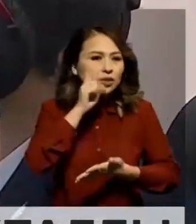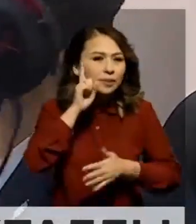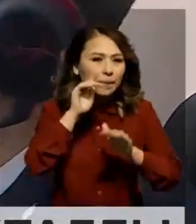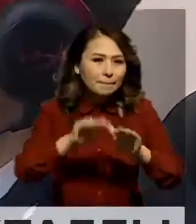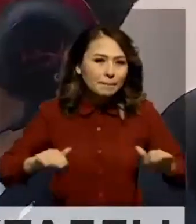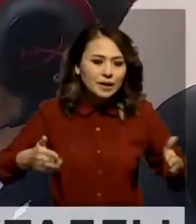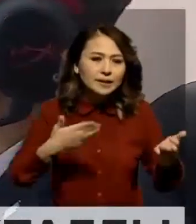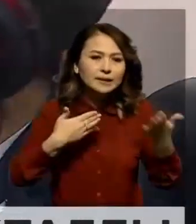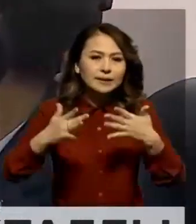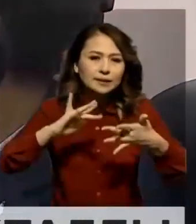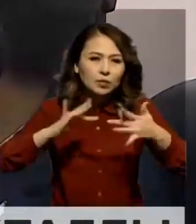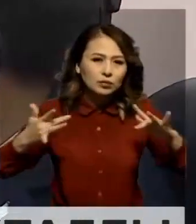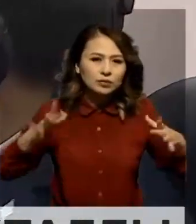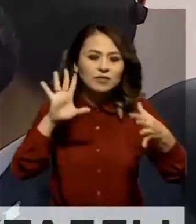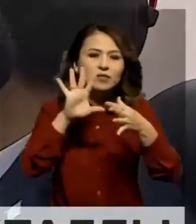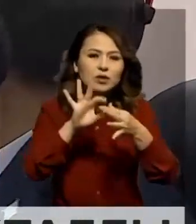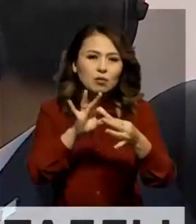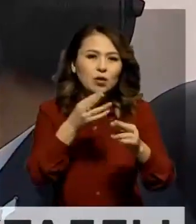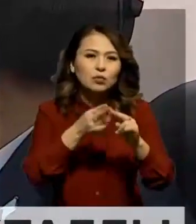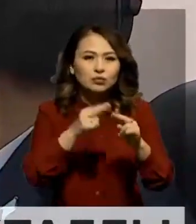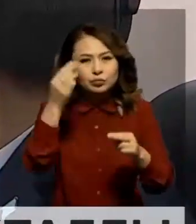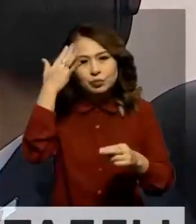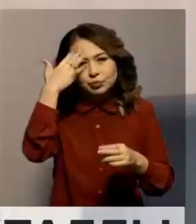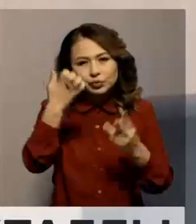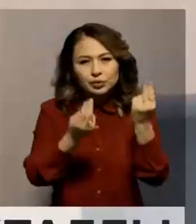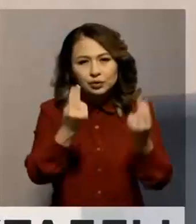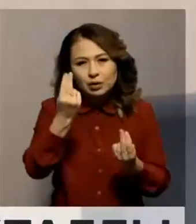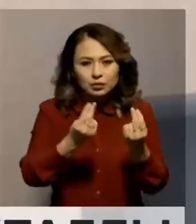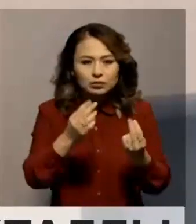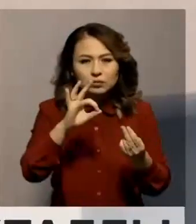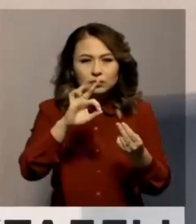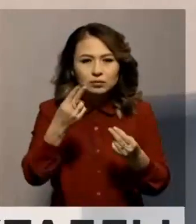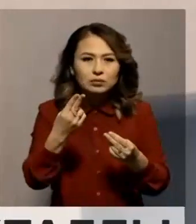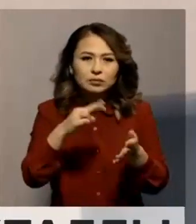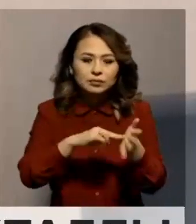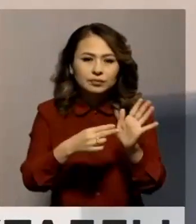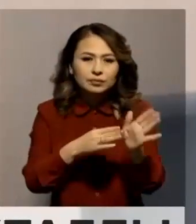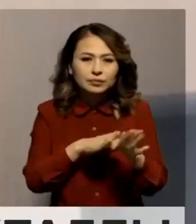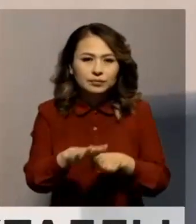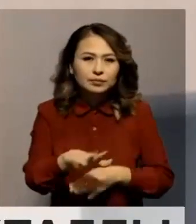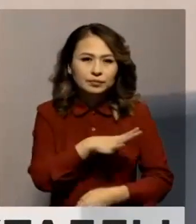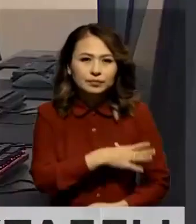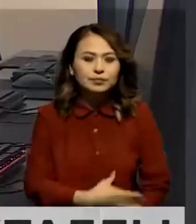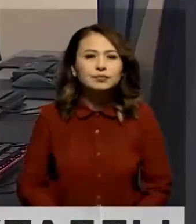жастар мен балалар арасында интернетке тәуелділік және құмар ойындарының алдын алу әлеуметтік жобасы аясында атқарылды.